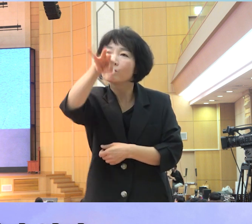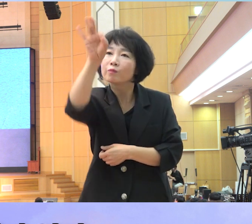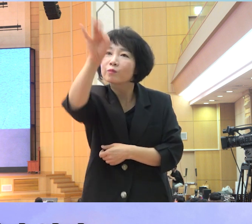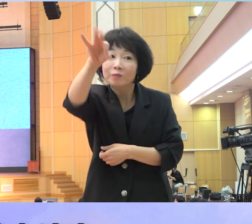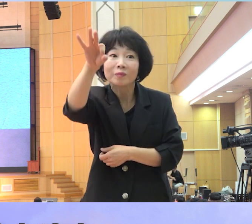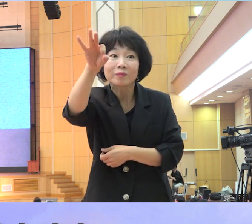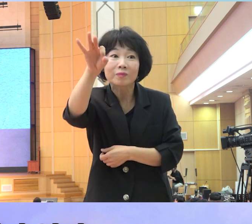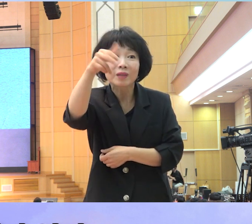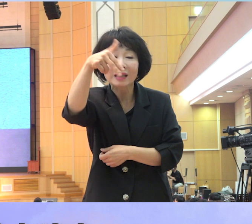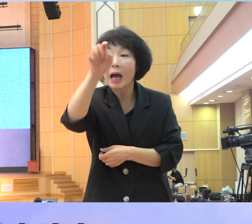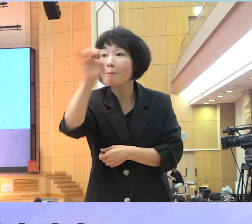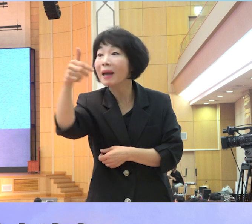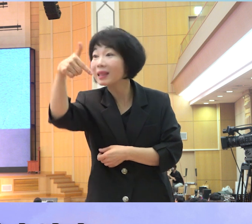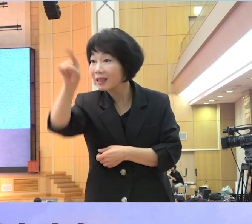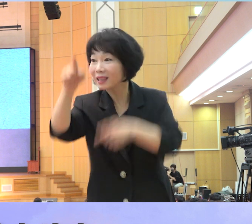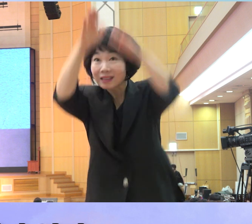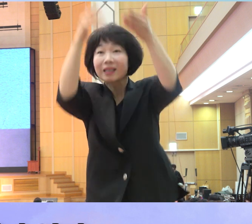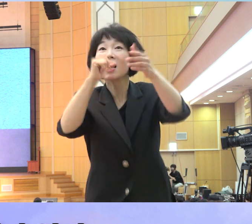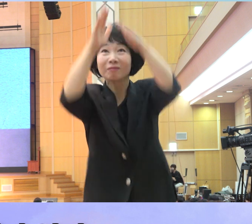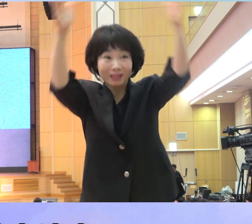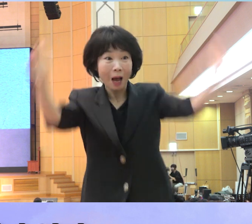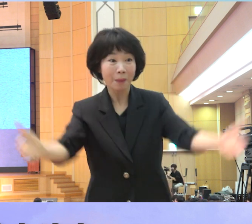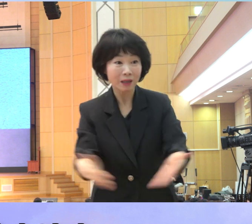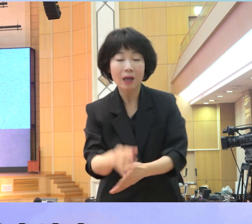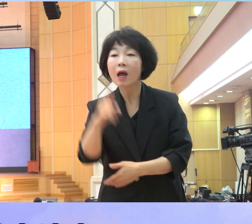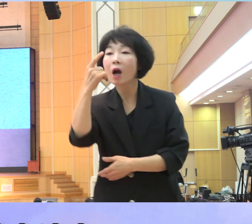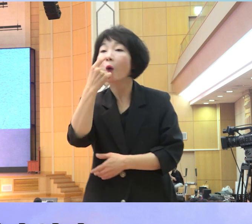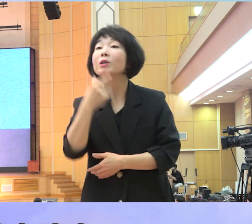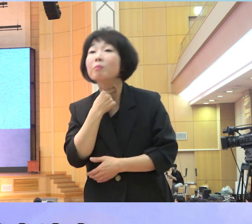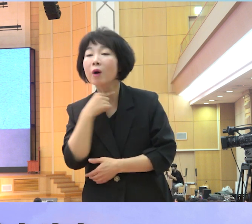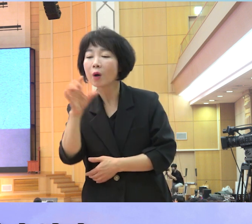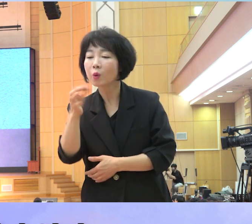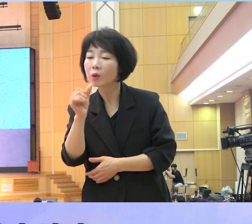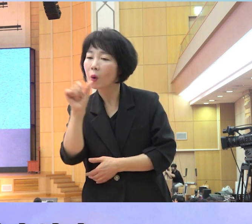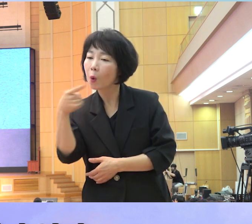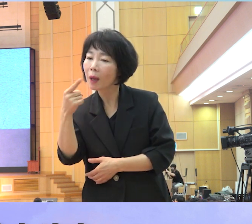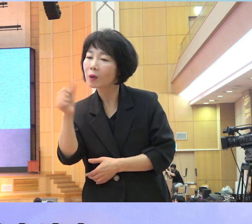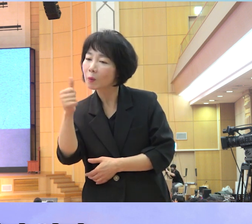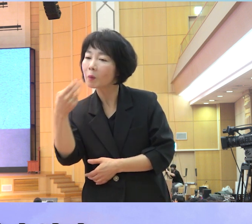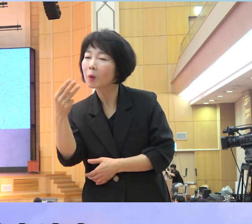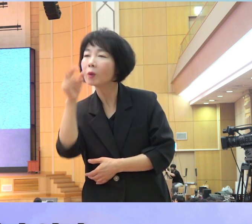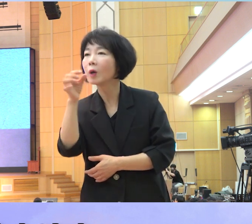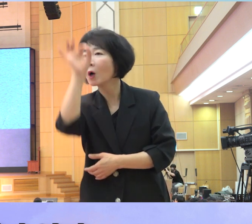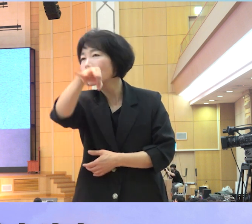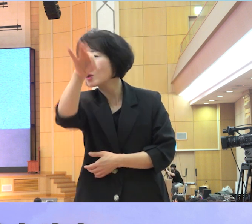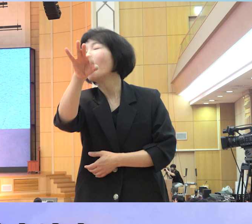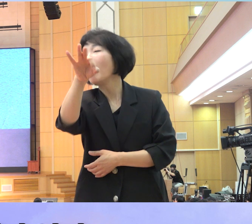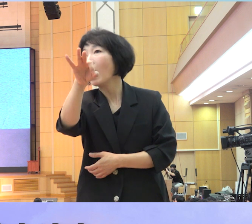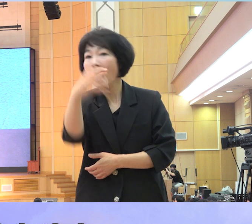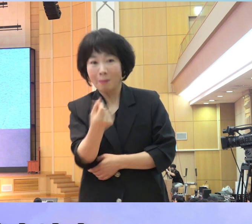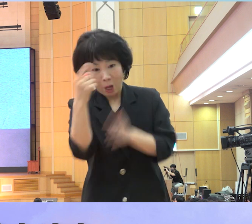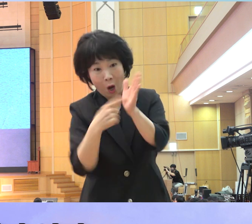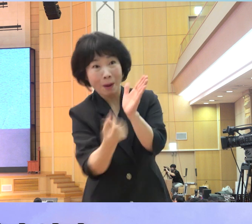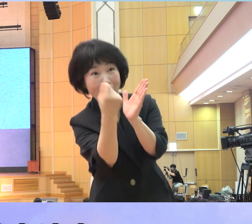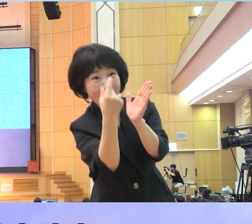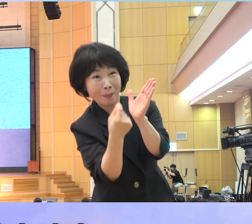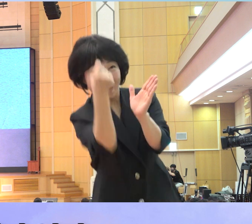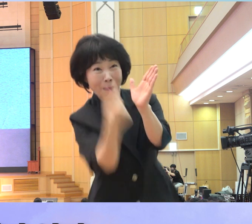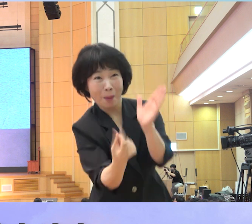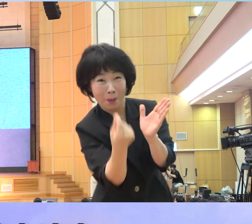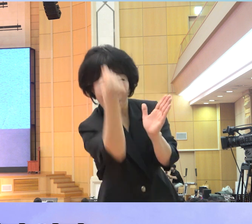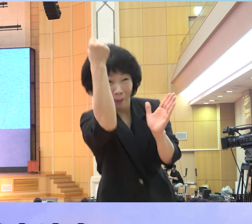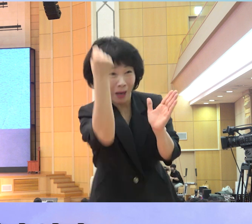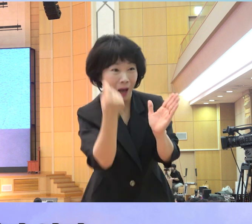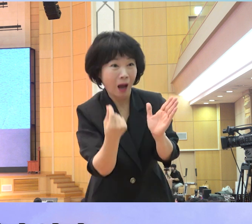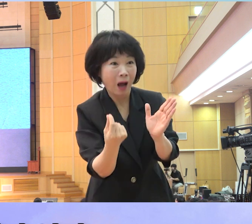교회에도 이제 자판기가 있지 않습니까? 그럼 겨울 되면 뜨거운 음료 이렇게 드시는 분들 계시는데 분명히 자판기에